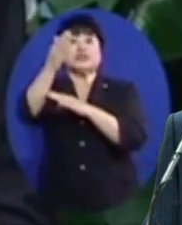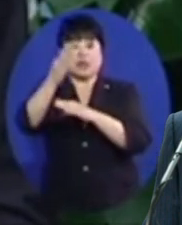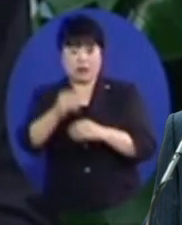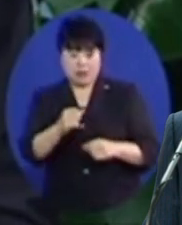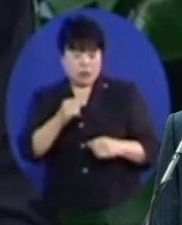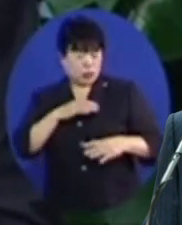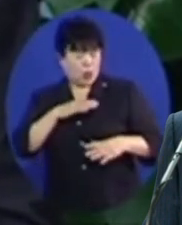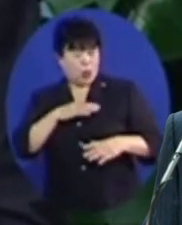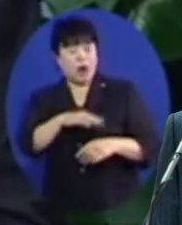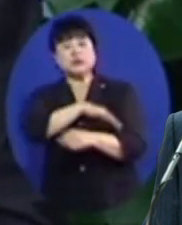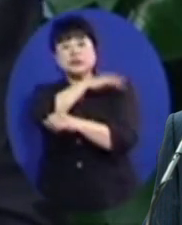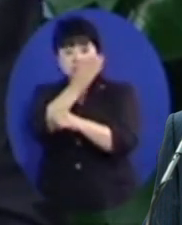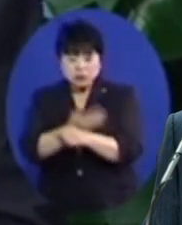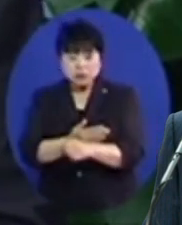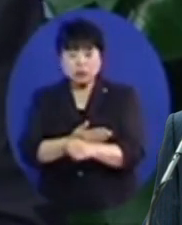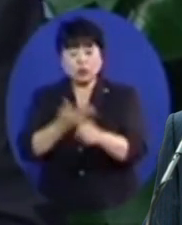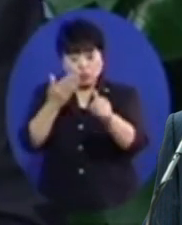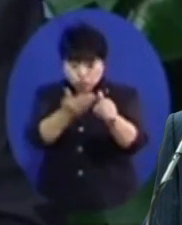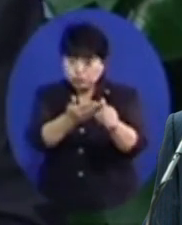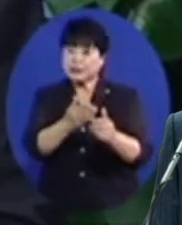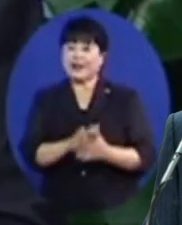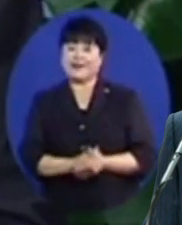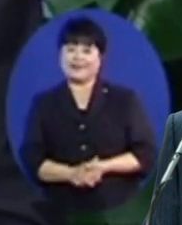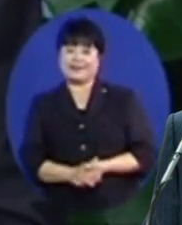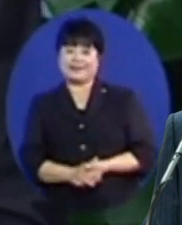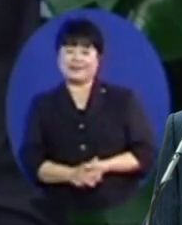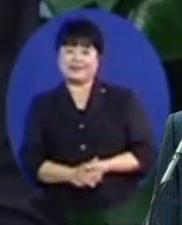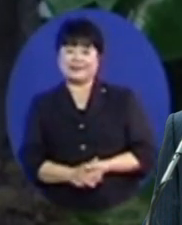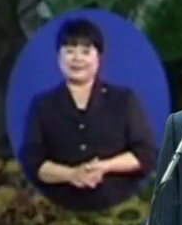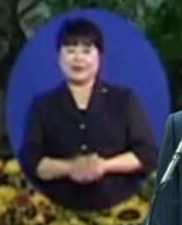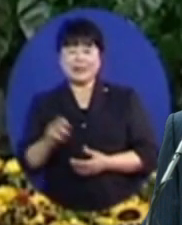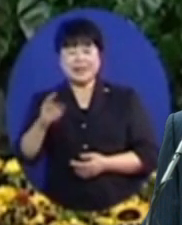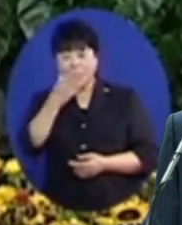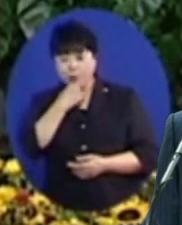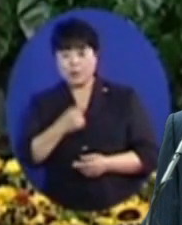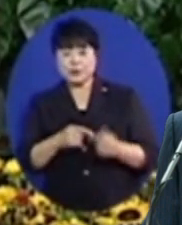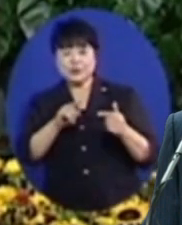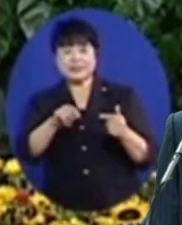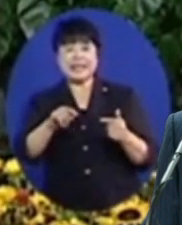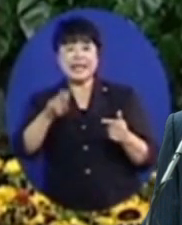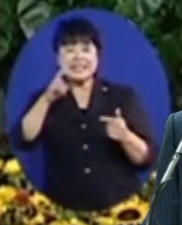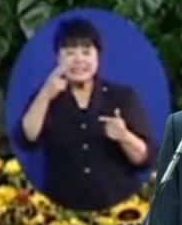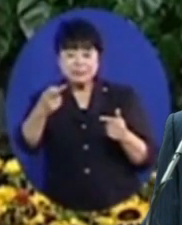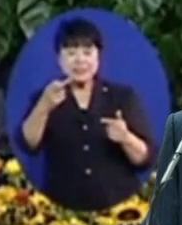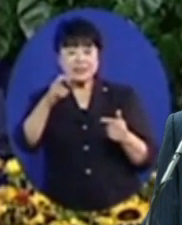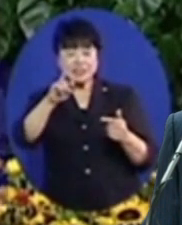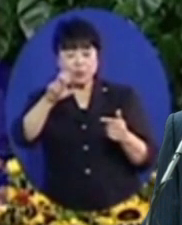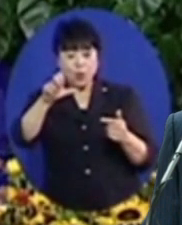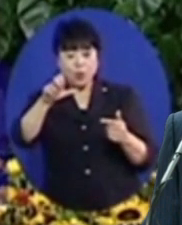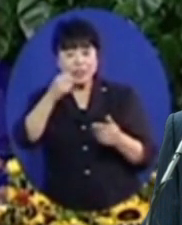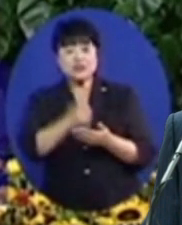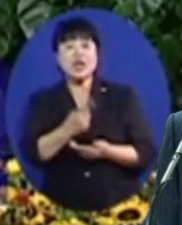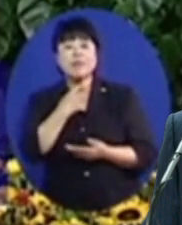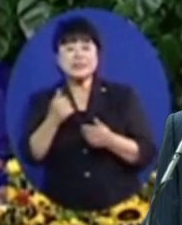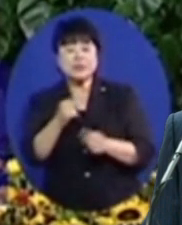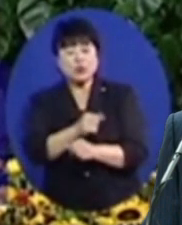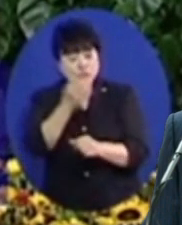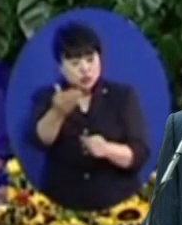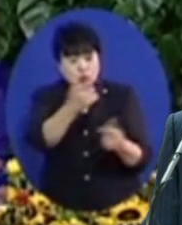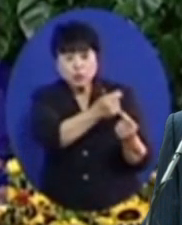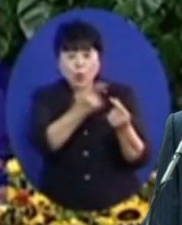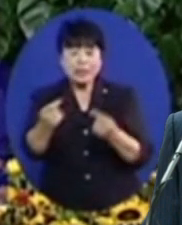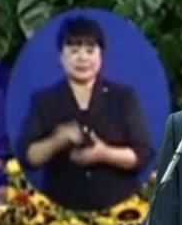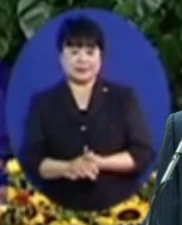초인적인 능력을 주시는 것입니다. 마태복음 6장 12절로 15절에 우리가 우리에게 죄 지은 자를 사하여 준 것